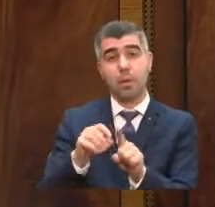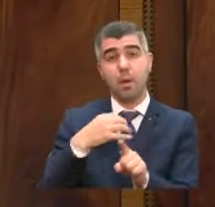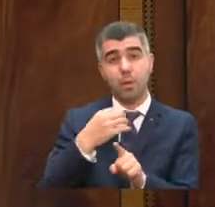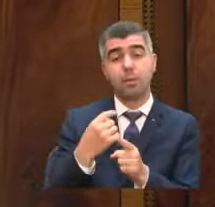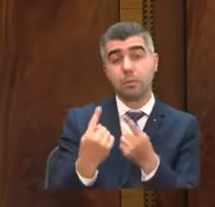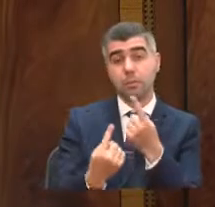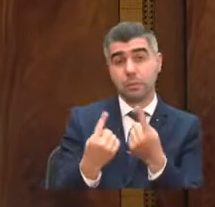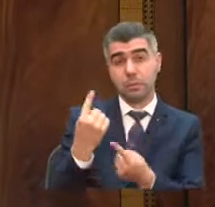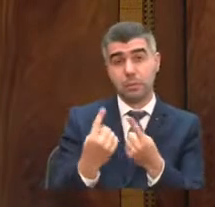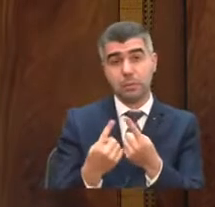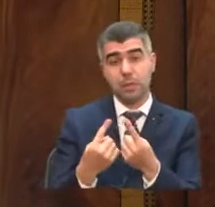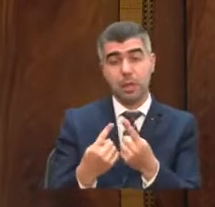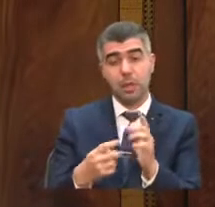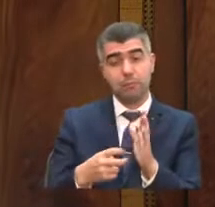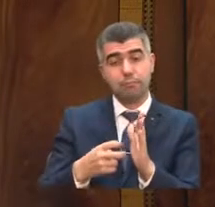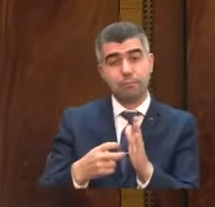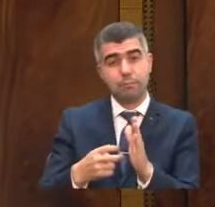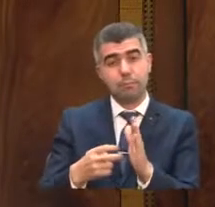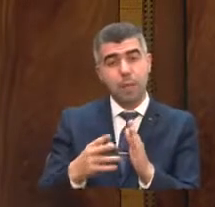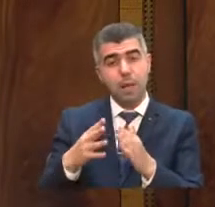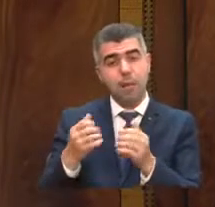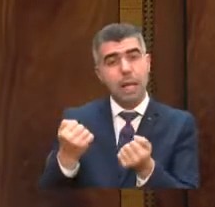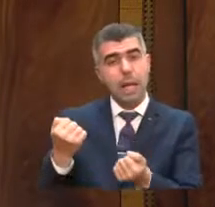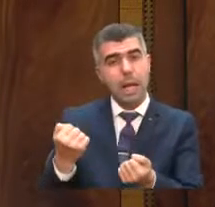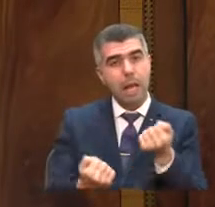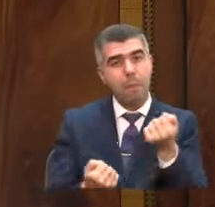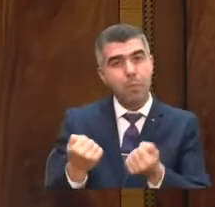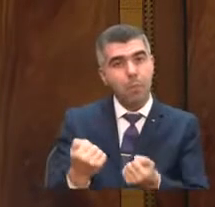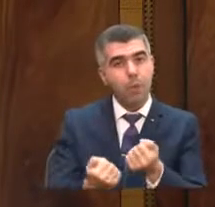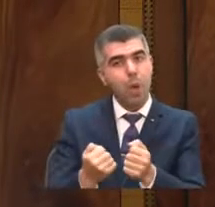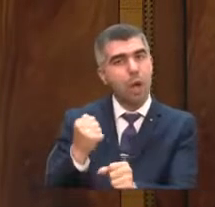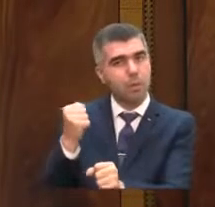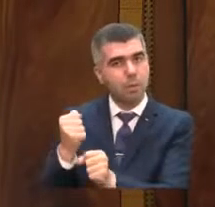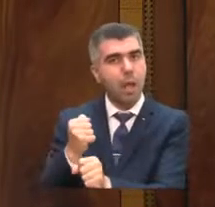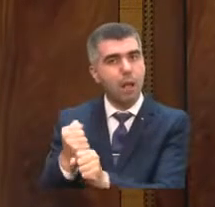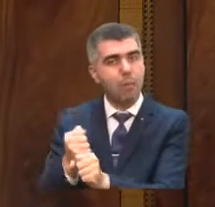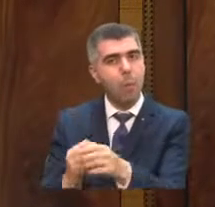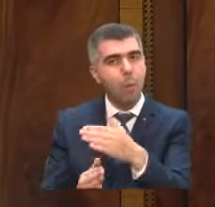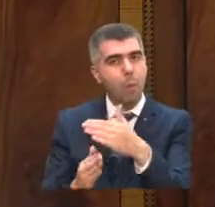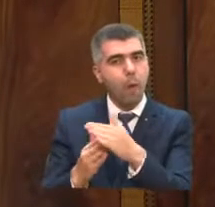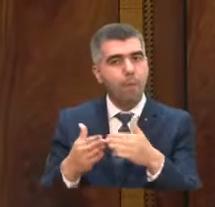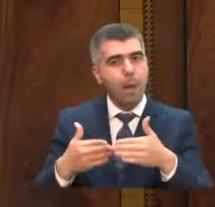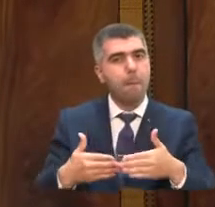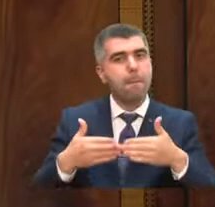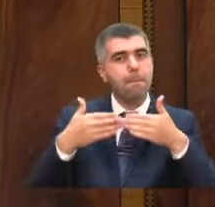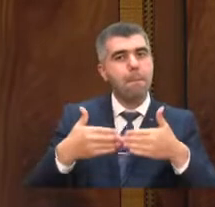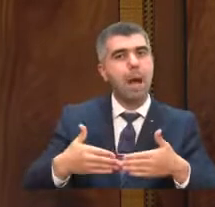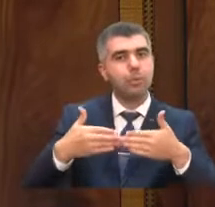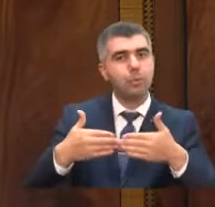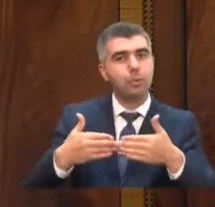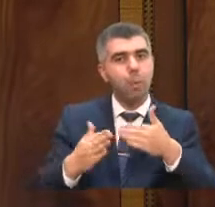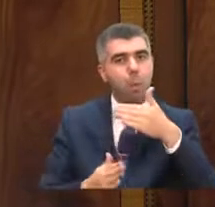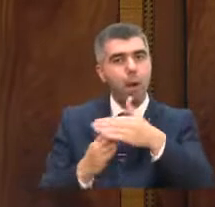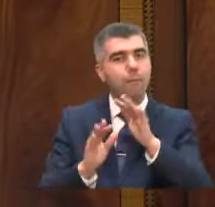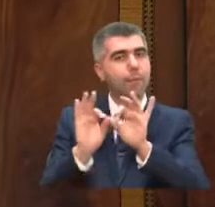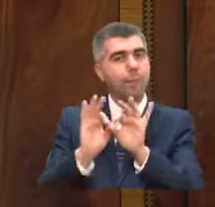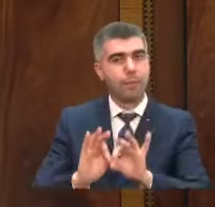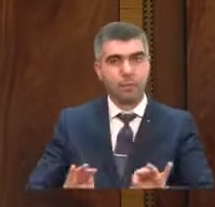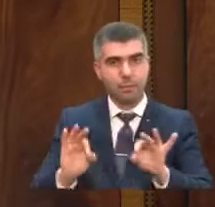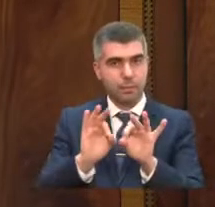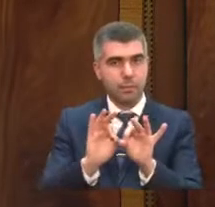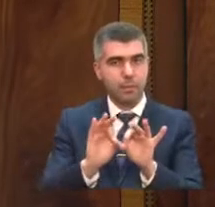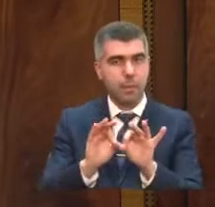البضائع تكلمت عليه استمر في الاشتغال، كذلك النقل البحري نظرا للاهميه له القصوى، تم اتخاذ عدد